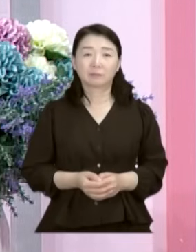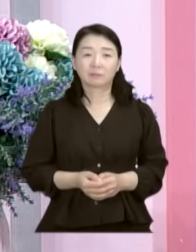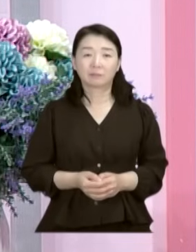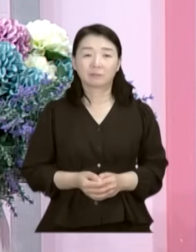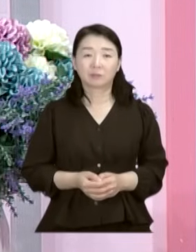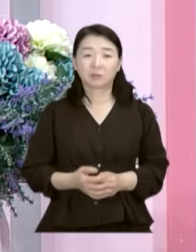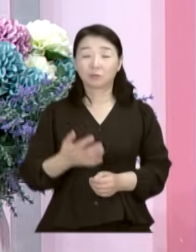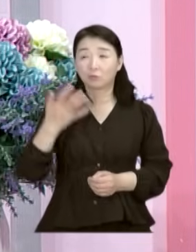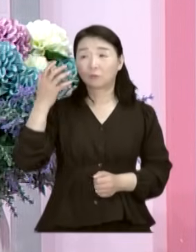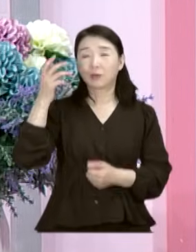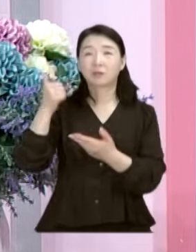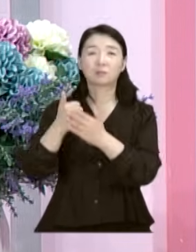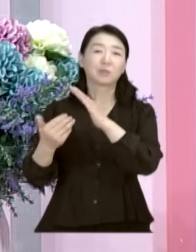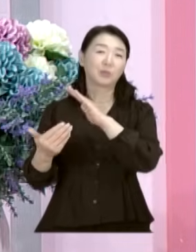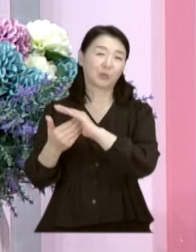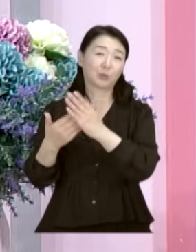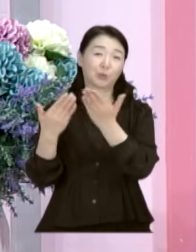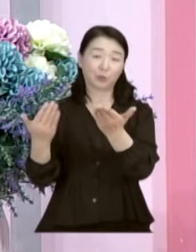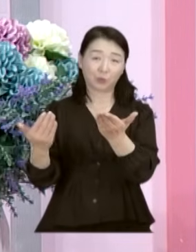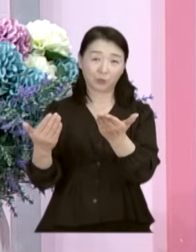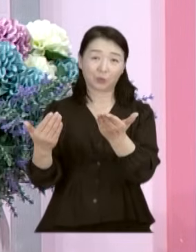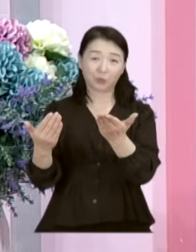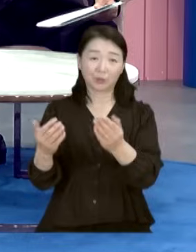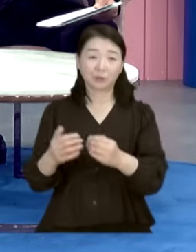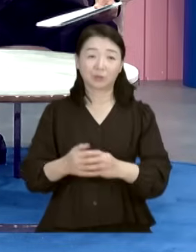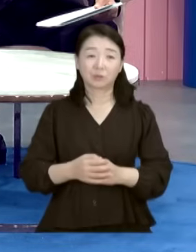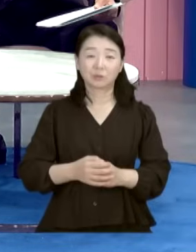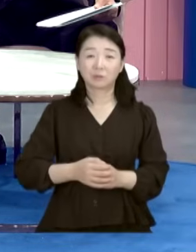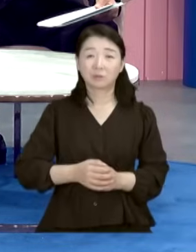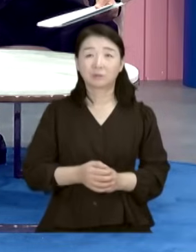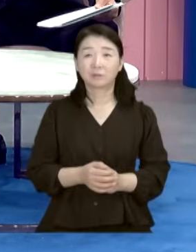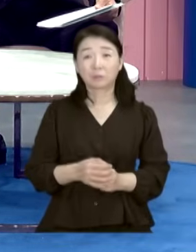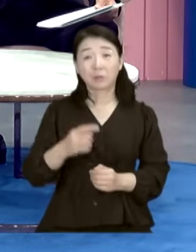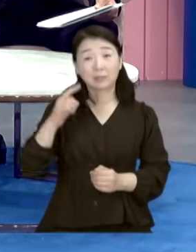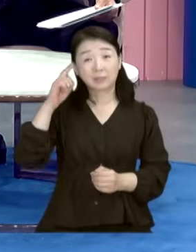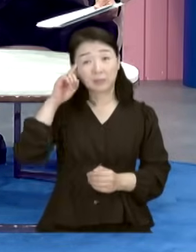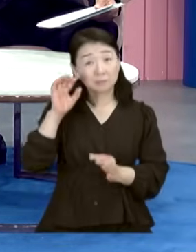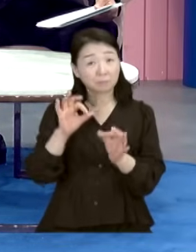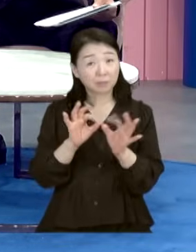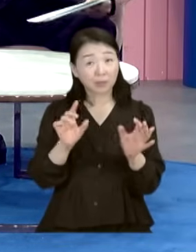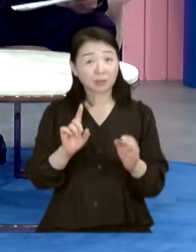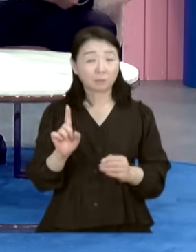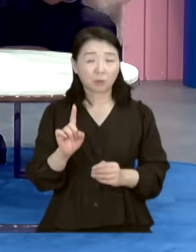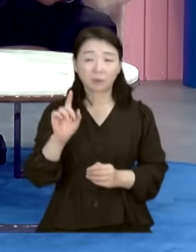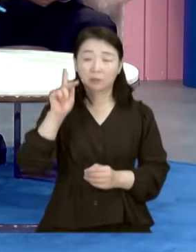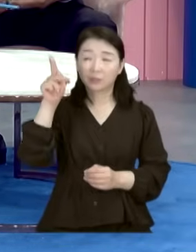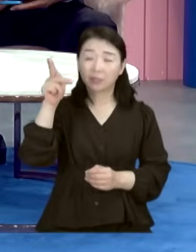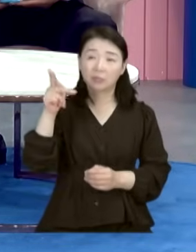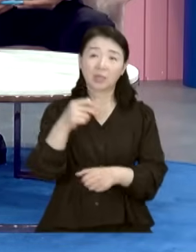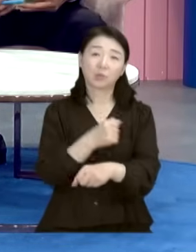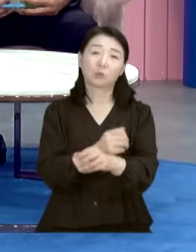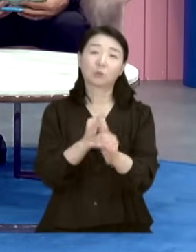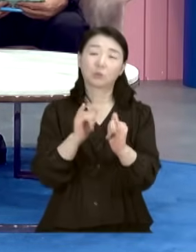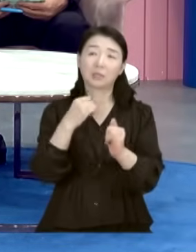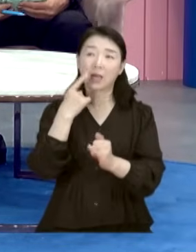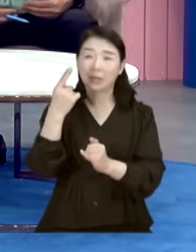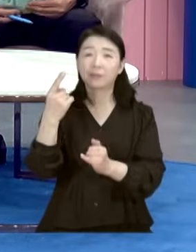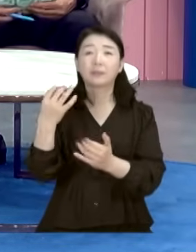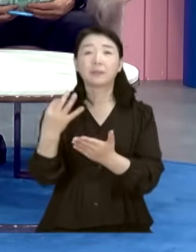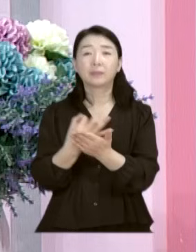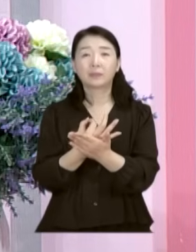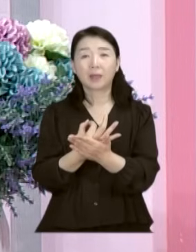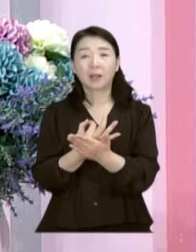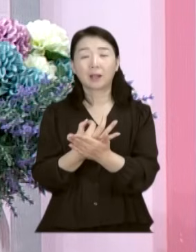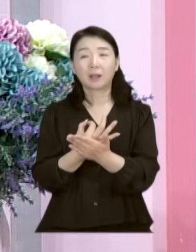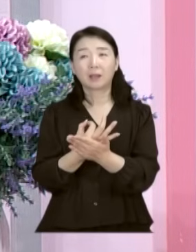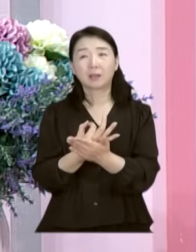그 꿈을 하나님이 이뤄주신 거예요 근데 정말 말도 안 되는게 케냐 그 노동자 한 달